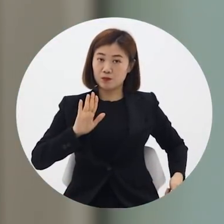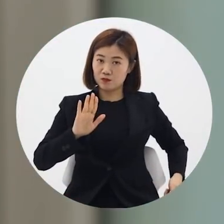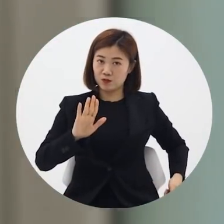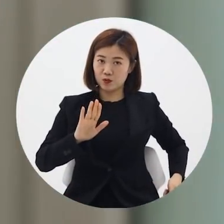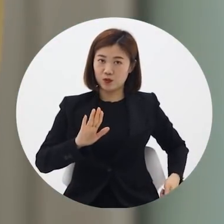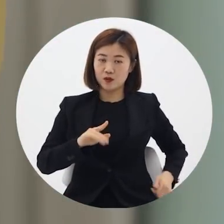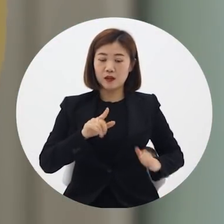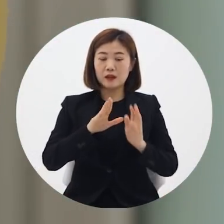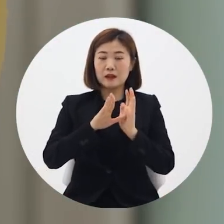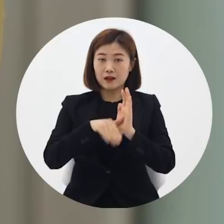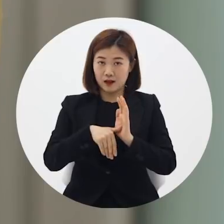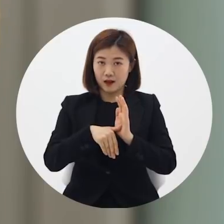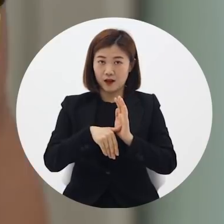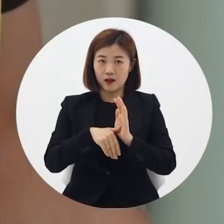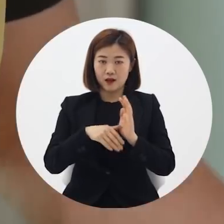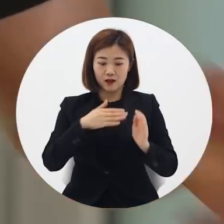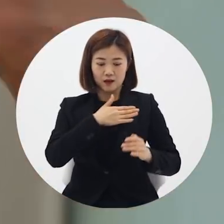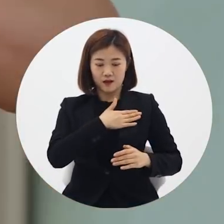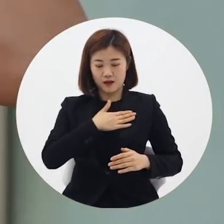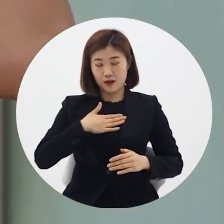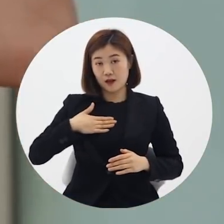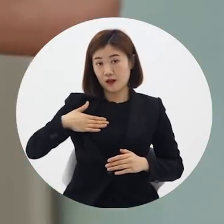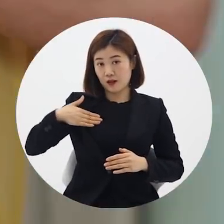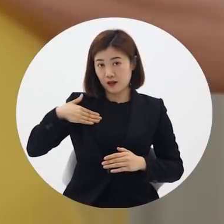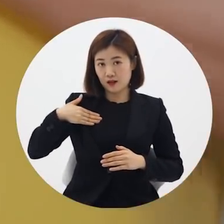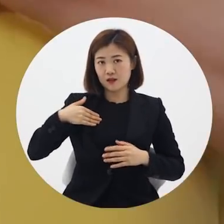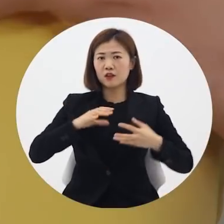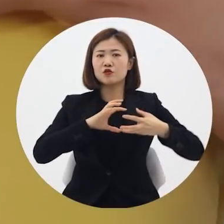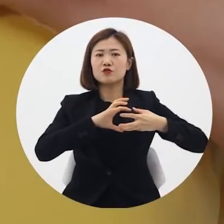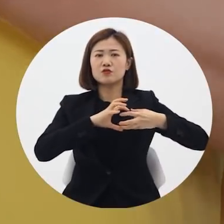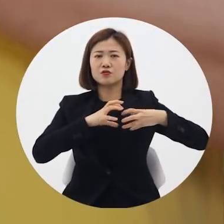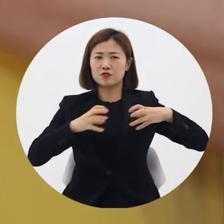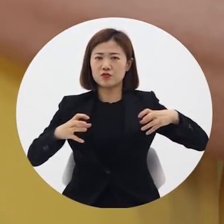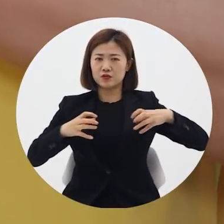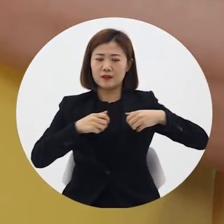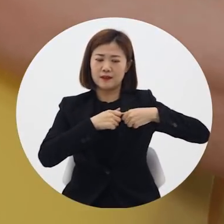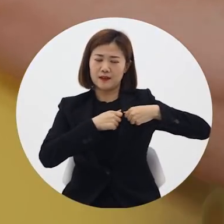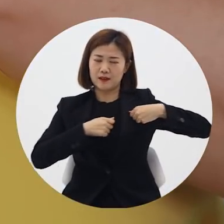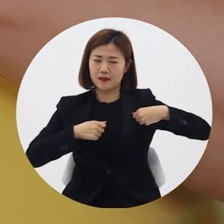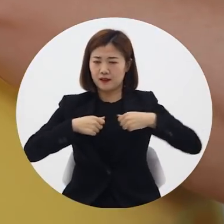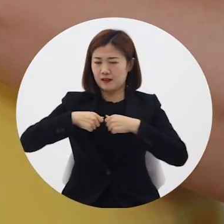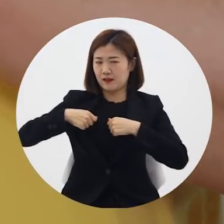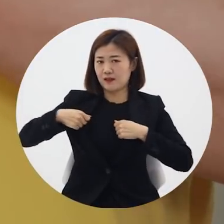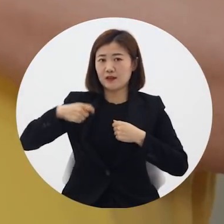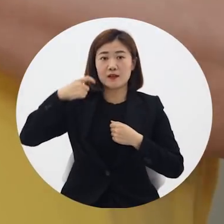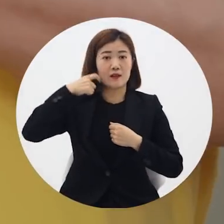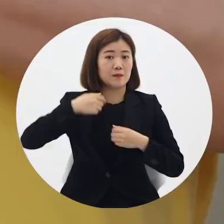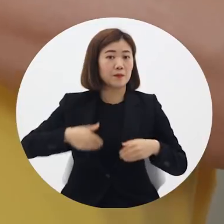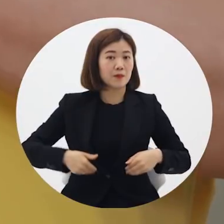자, 여기서 포인트는 가슴에 있는 근육, 여기가 당기는 느낌이 나야